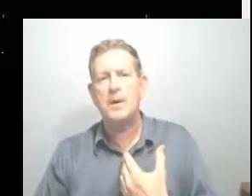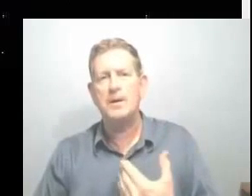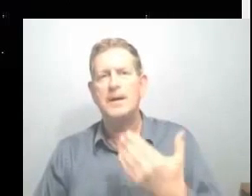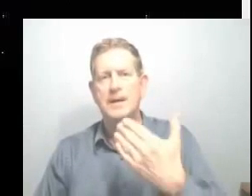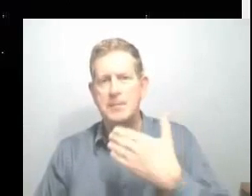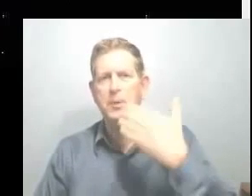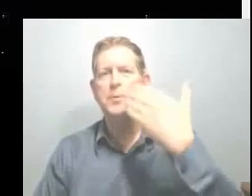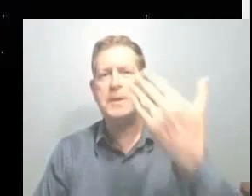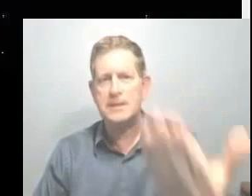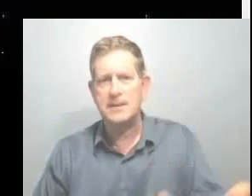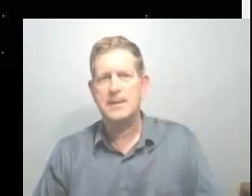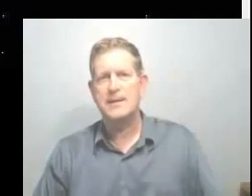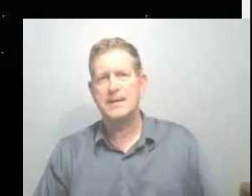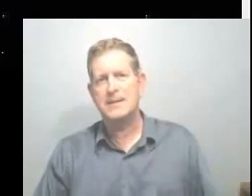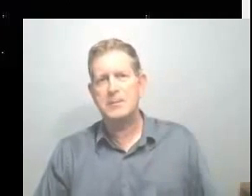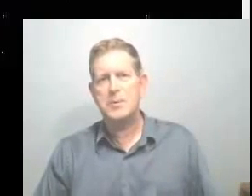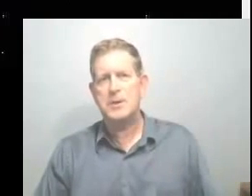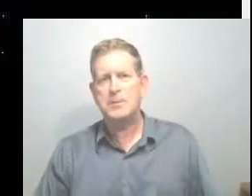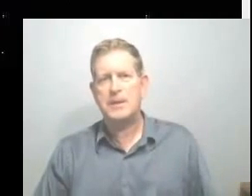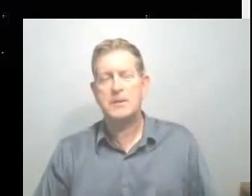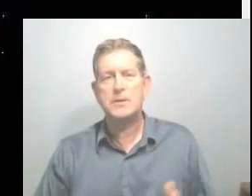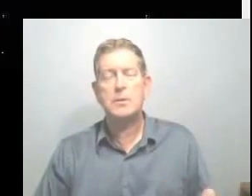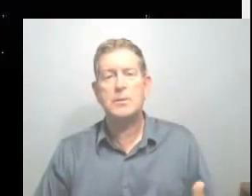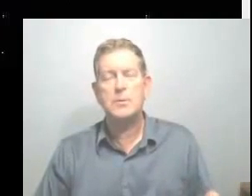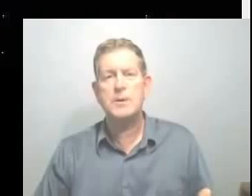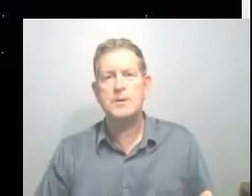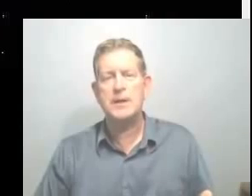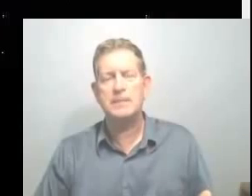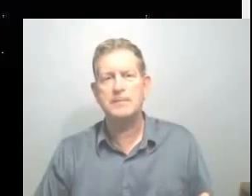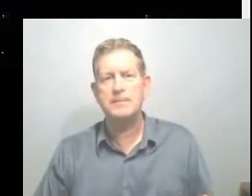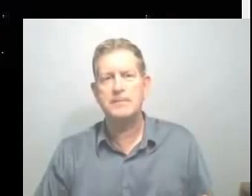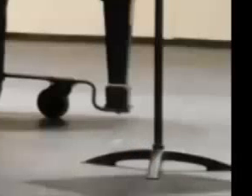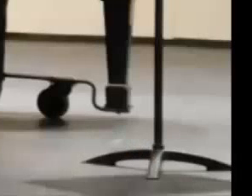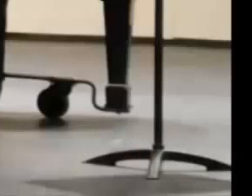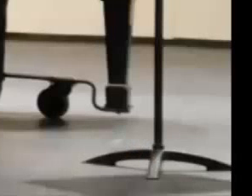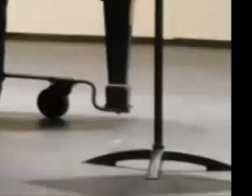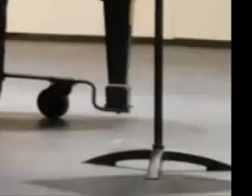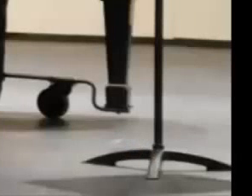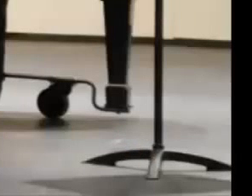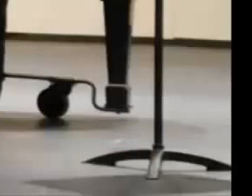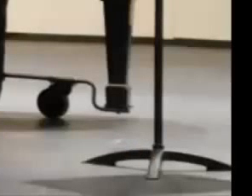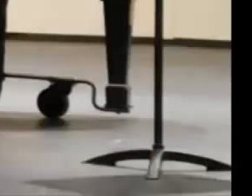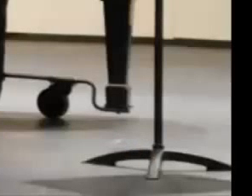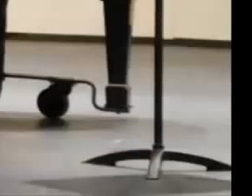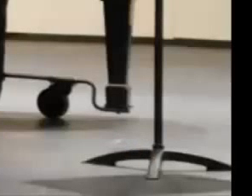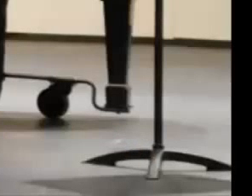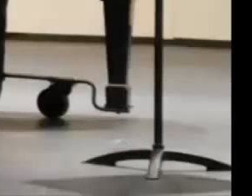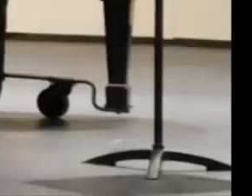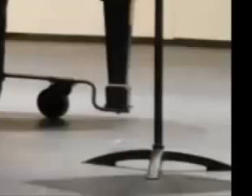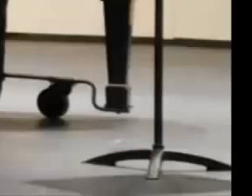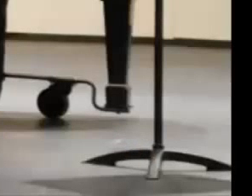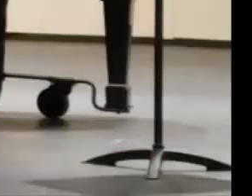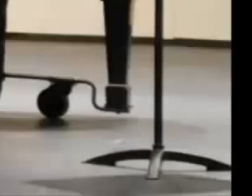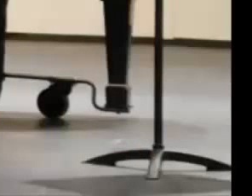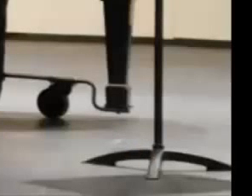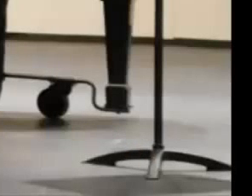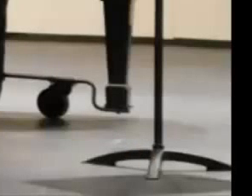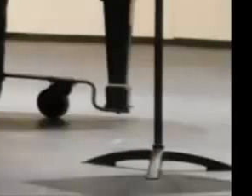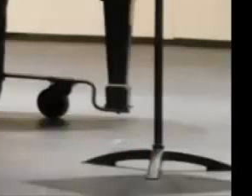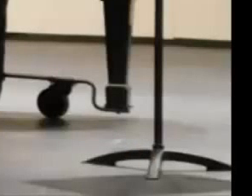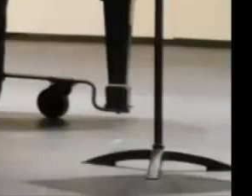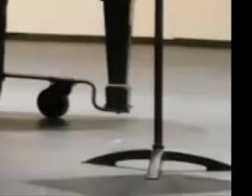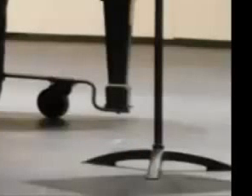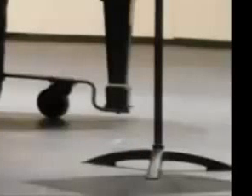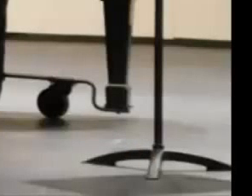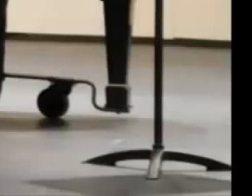mes enfants qui produisent cette musique, parce que ce sont des musiciens. Comme par exemple ici, vous entendez un de mes